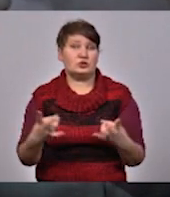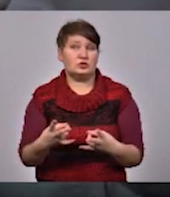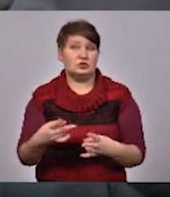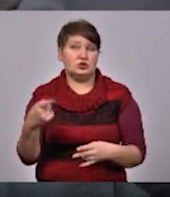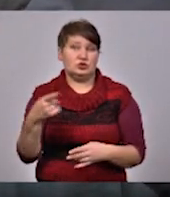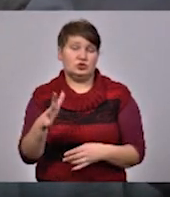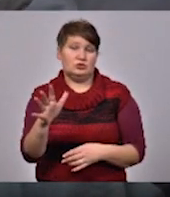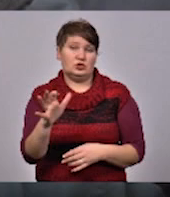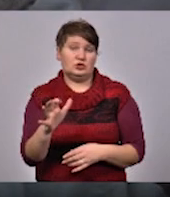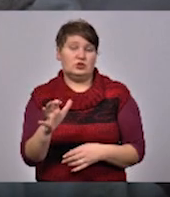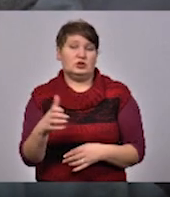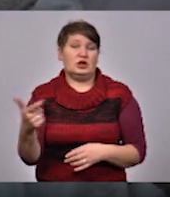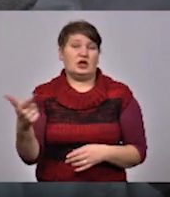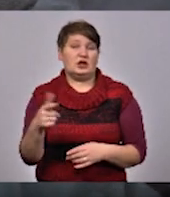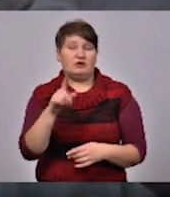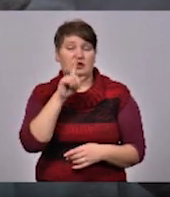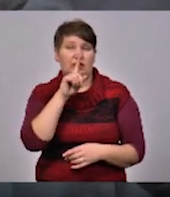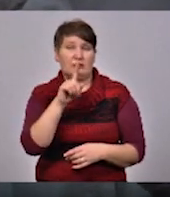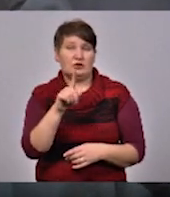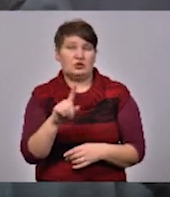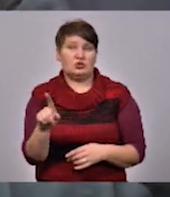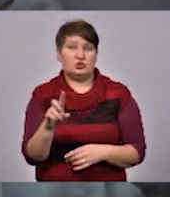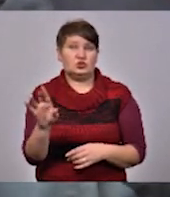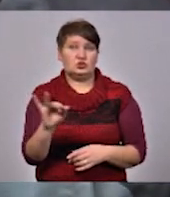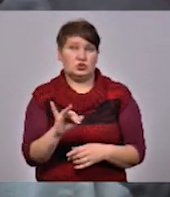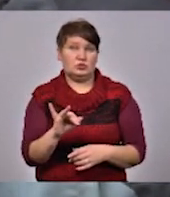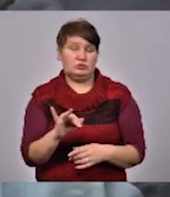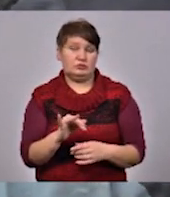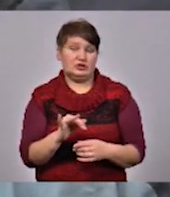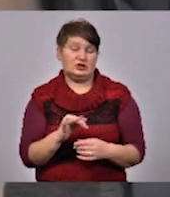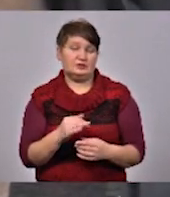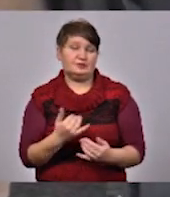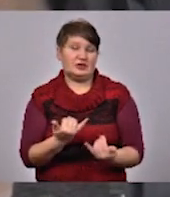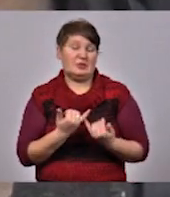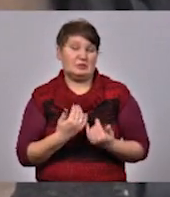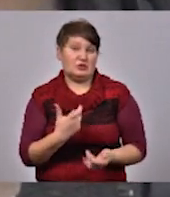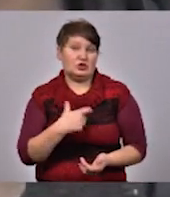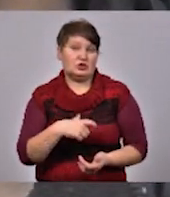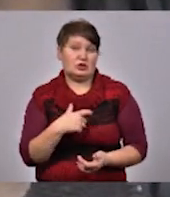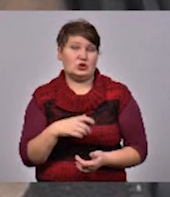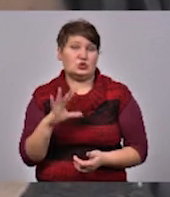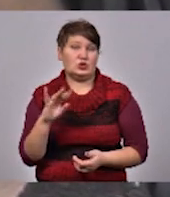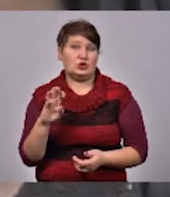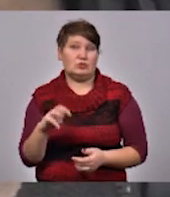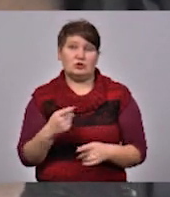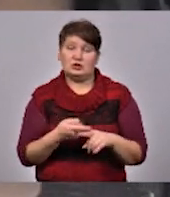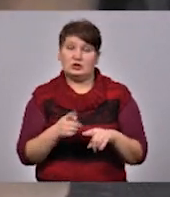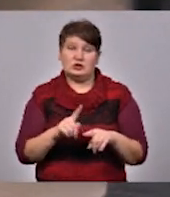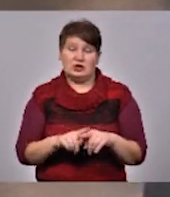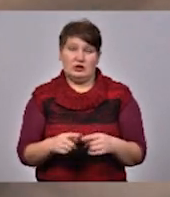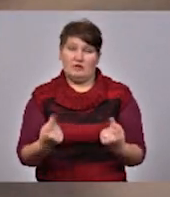1500 гривень треба на місяць, щоб забезпечити себе інсуліном. Це важка сума з